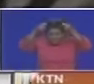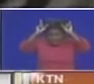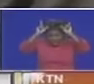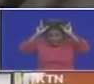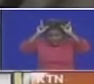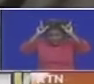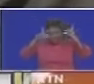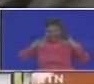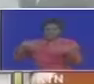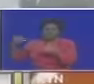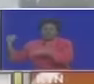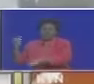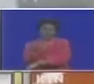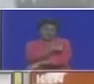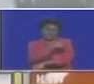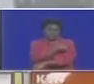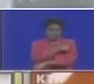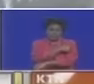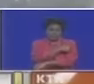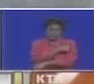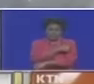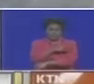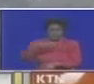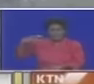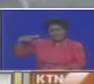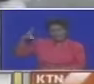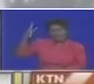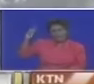person to the hospital. Hamza Yusuf,